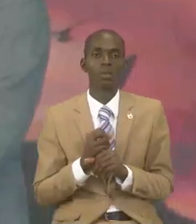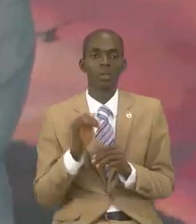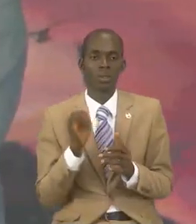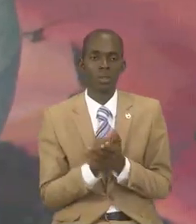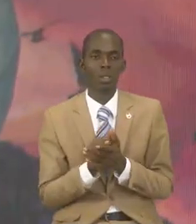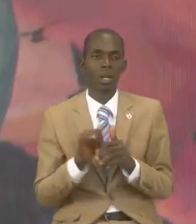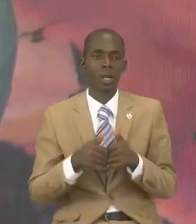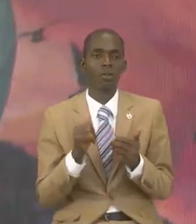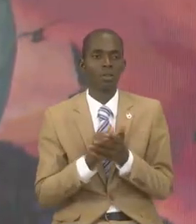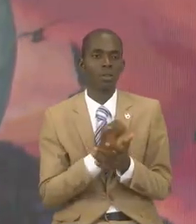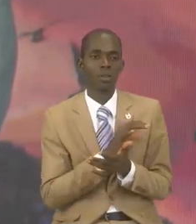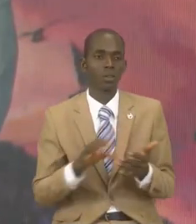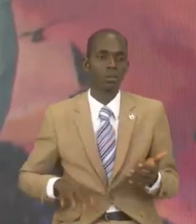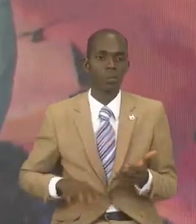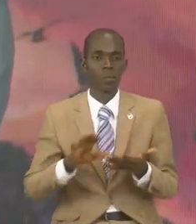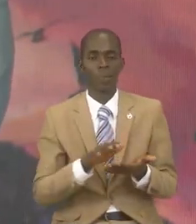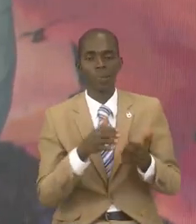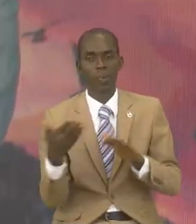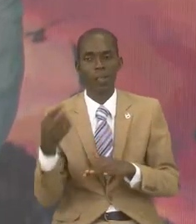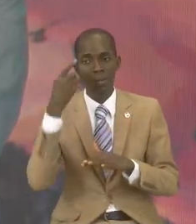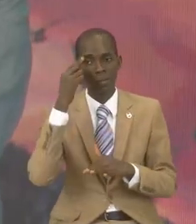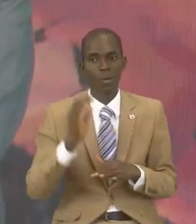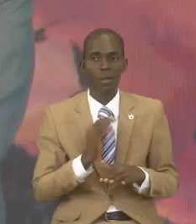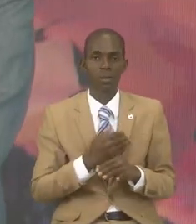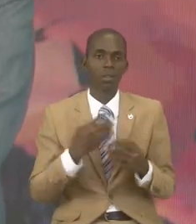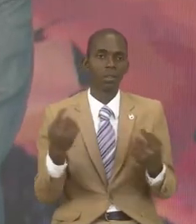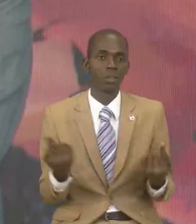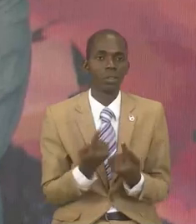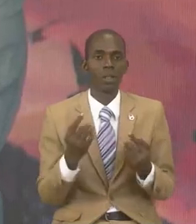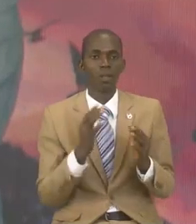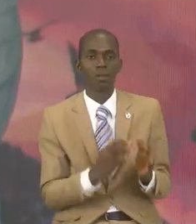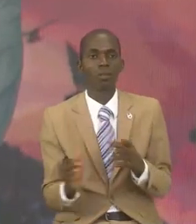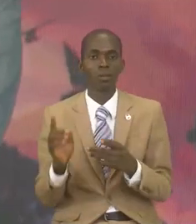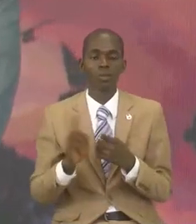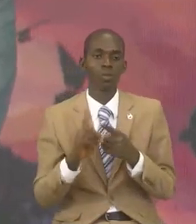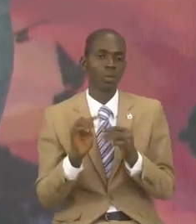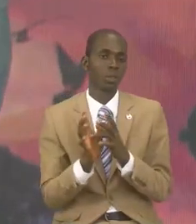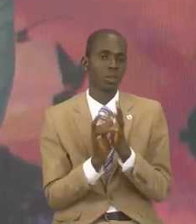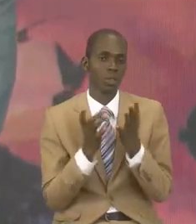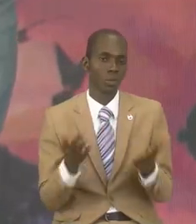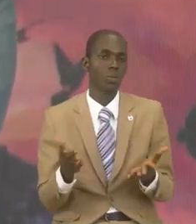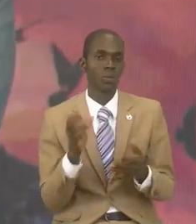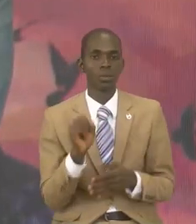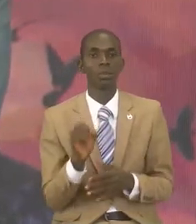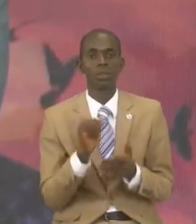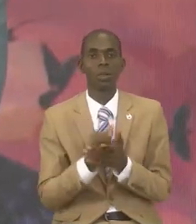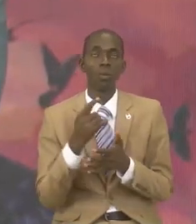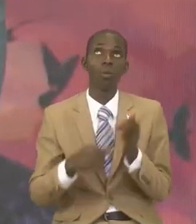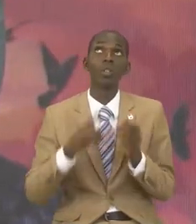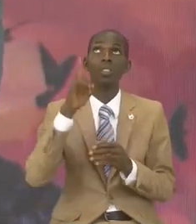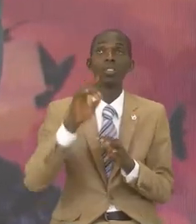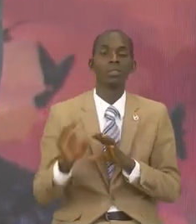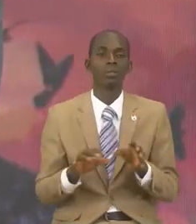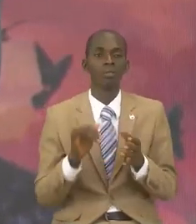1 Corinthiens 15, verset 3. Je vous ai enseigné avant tout, comme je vous l'avais aussi reçu, que Christ est mort pour nos péchés selon les Écritures.